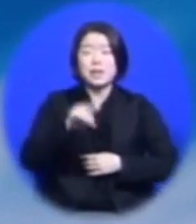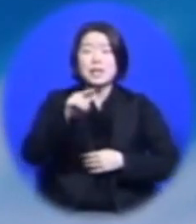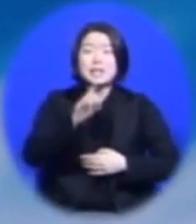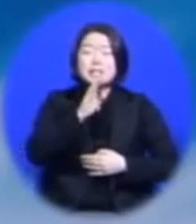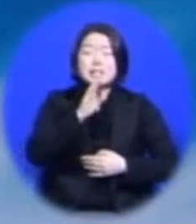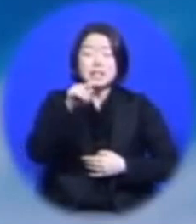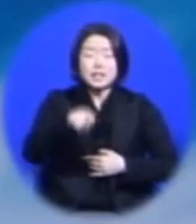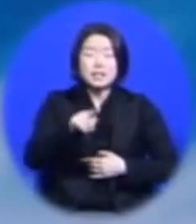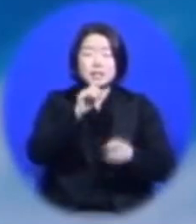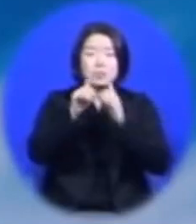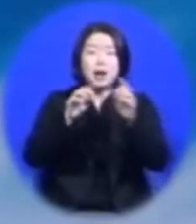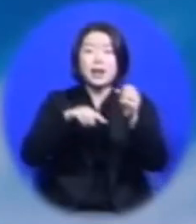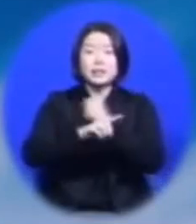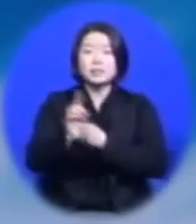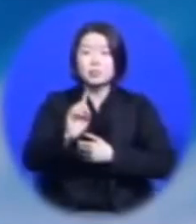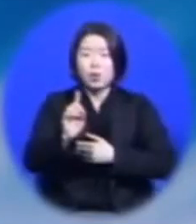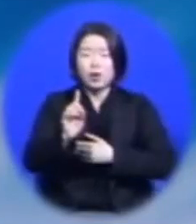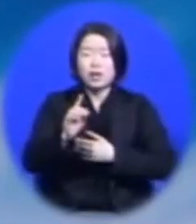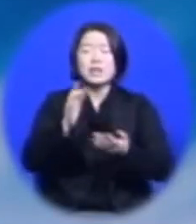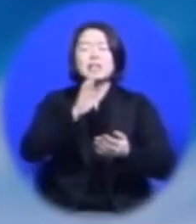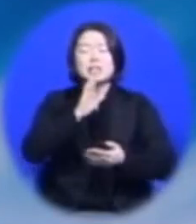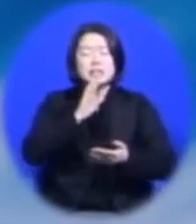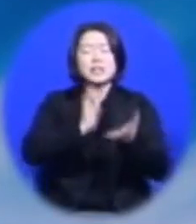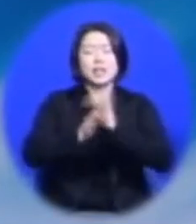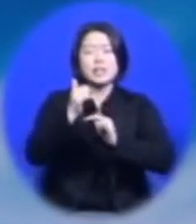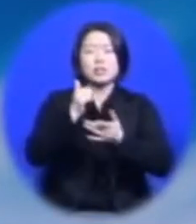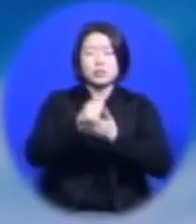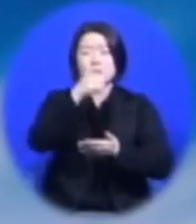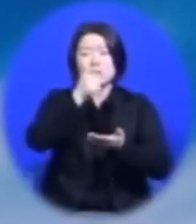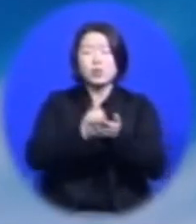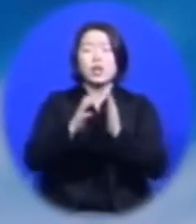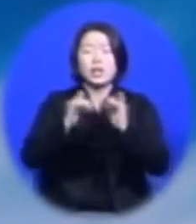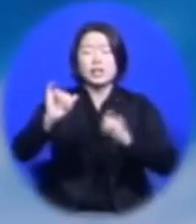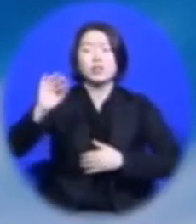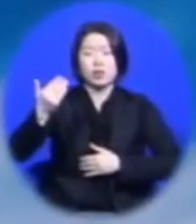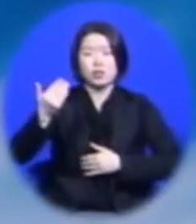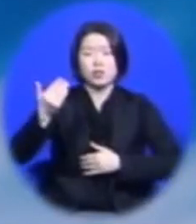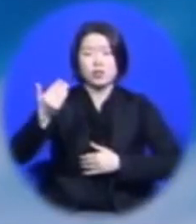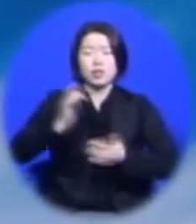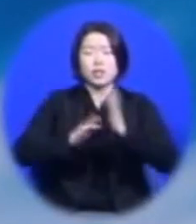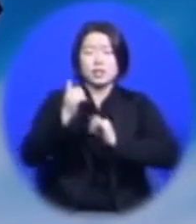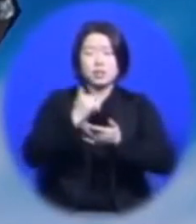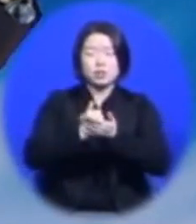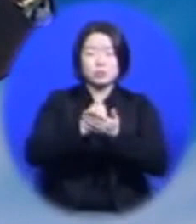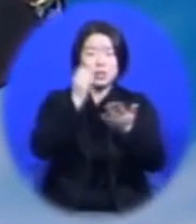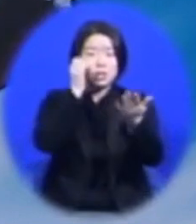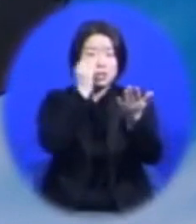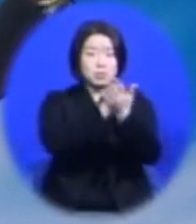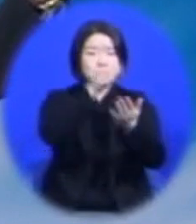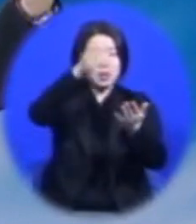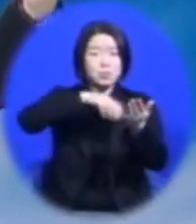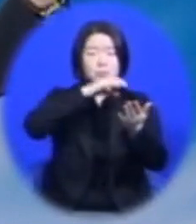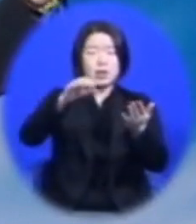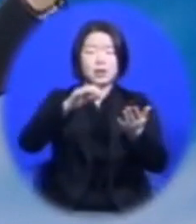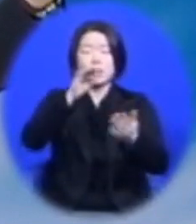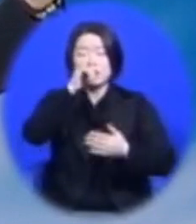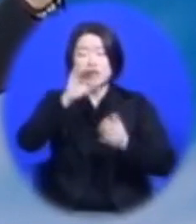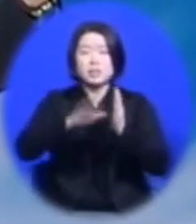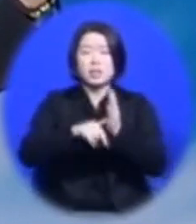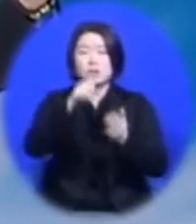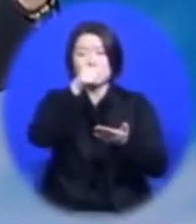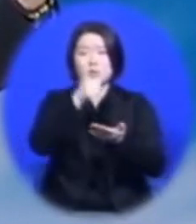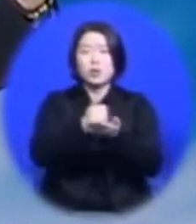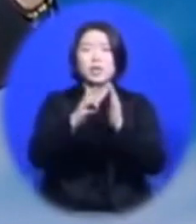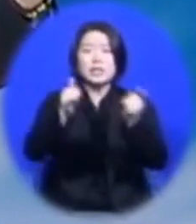말은 예수님이 죄인이 되시는 겁니다. 예수님이 십자가에 못 박히실 때는 예수님은 죄인으로 못을 박히신